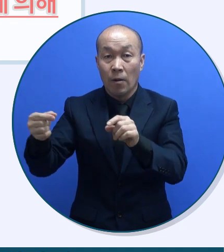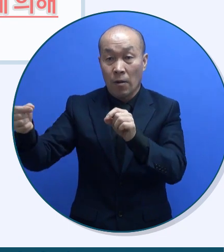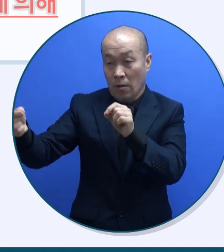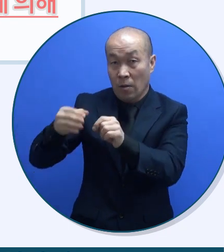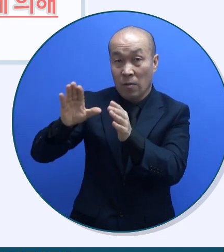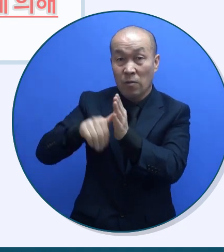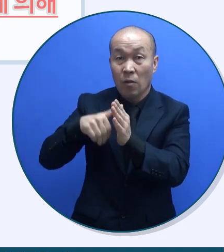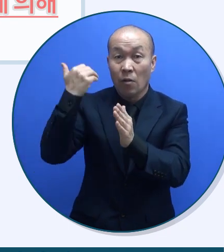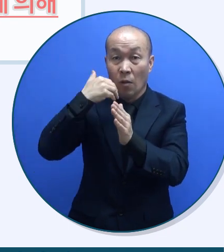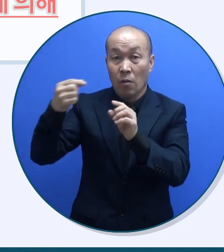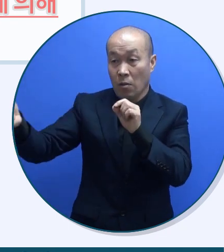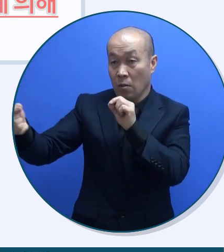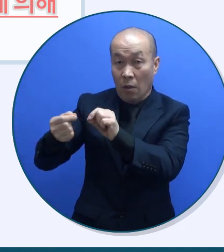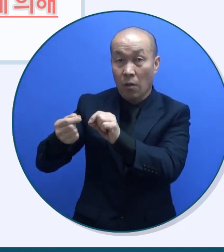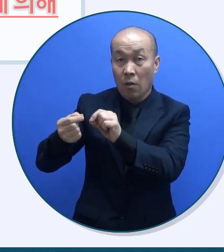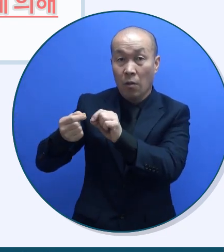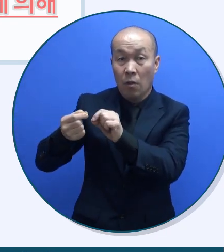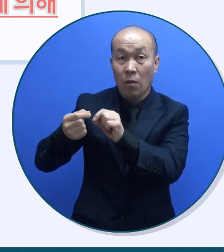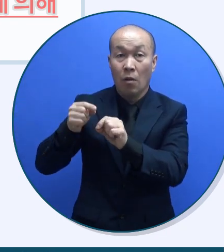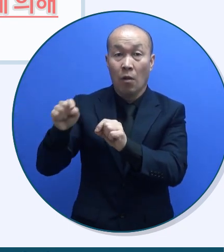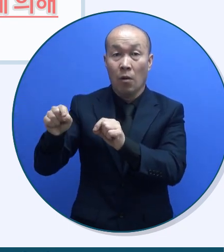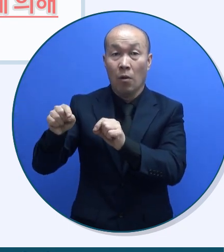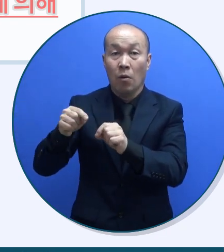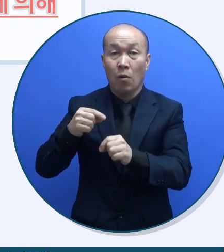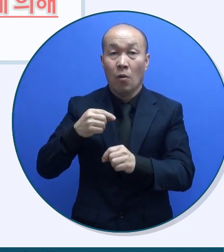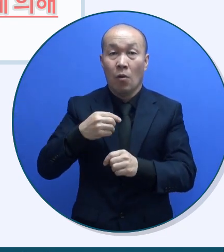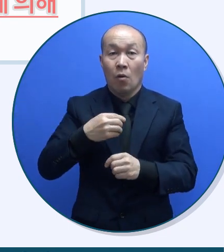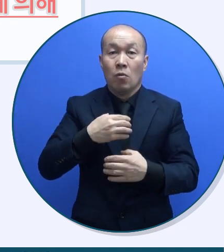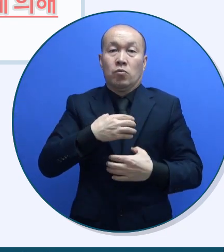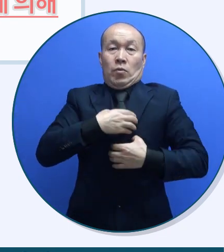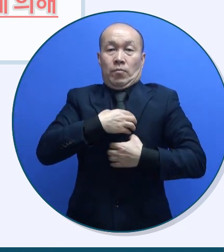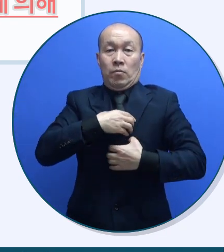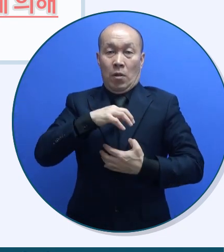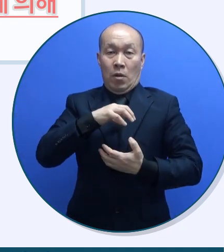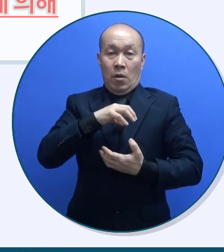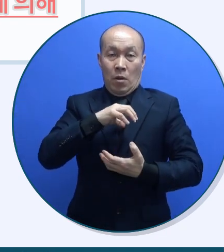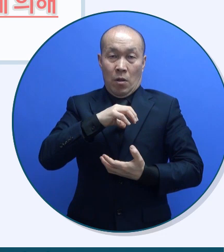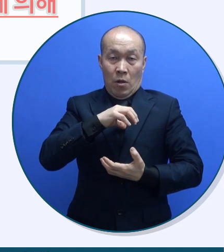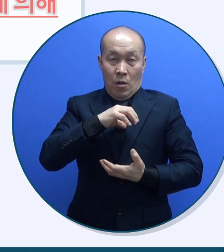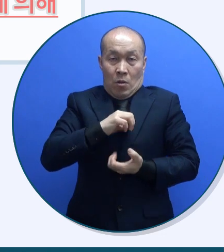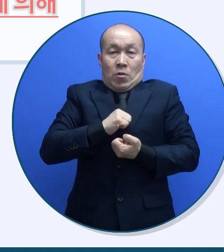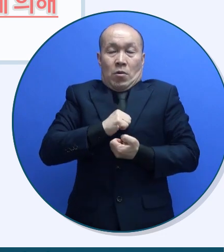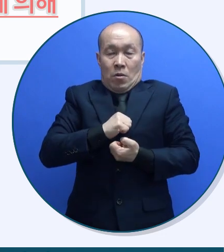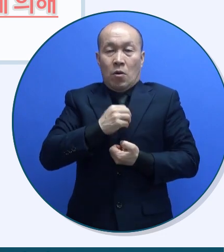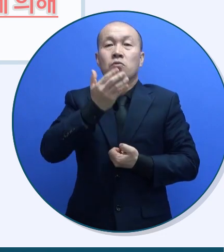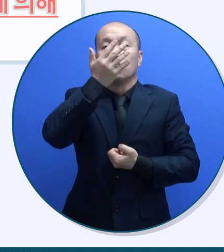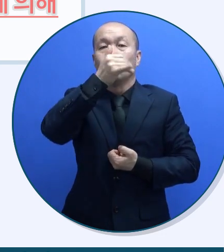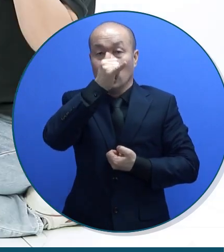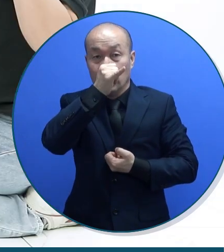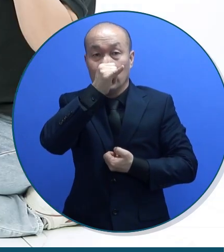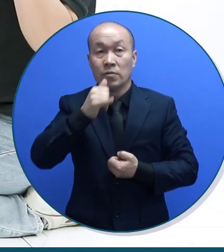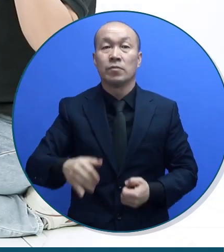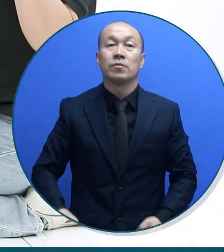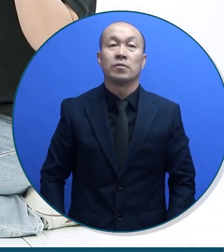환자와 접촉하고 있다면 그 사람까지 정기적 충격이 가해져 심장이 멎을 수 있습니다.